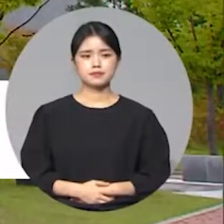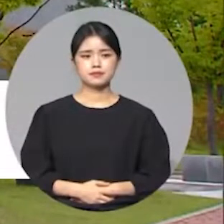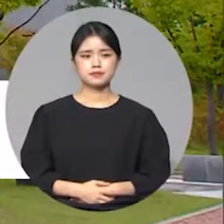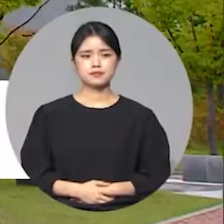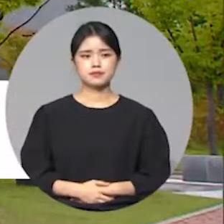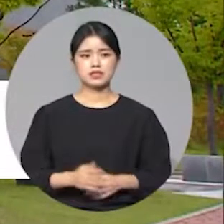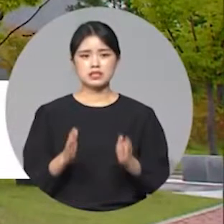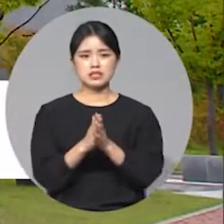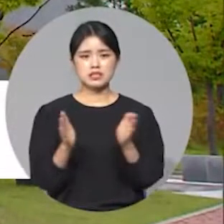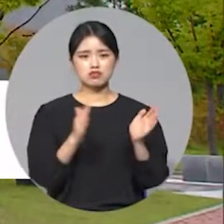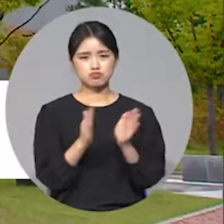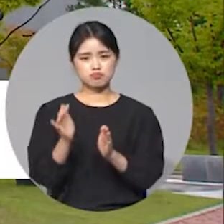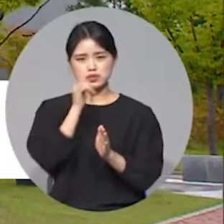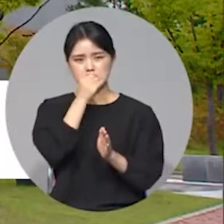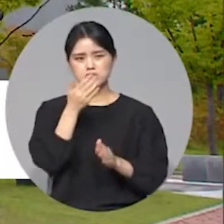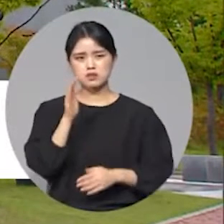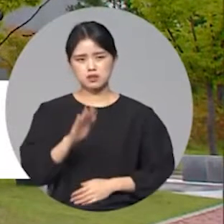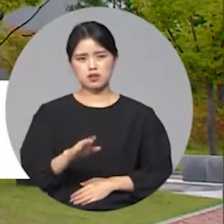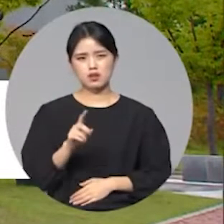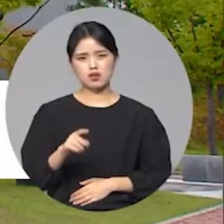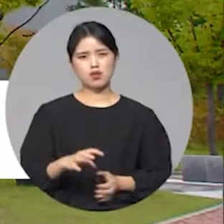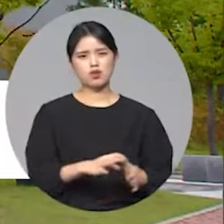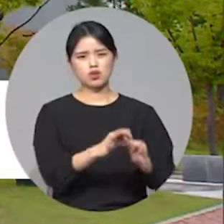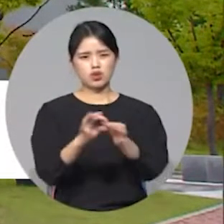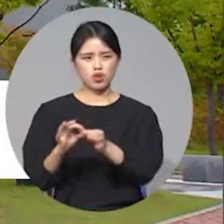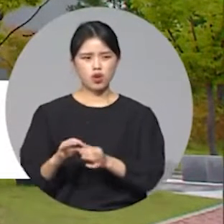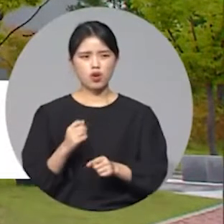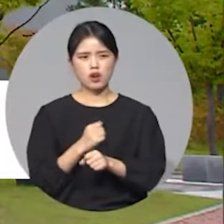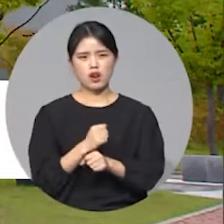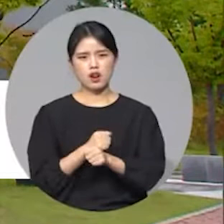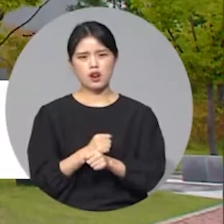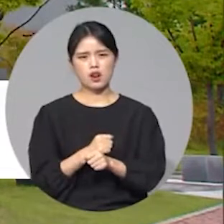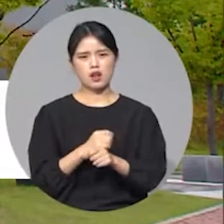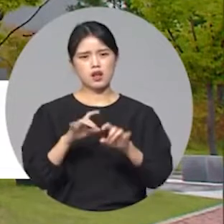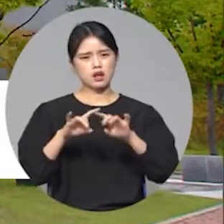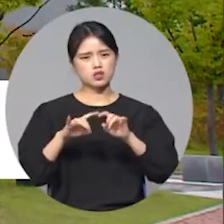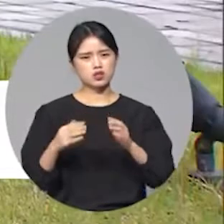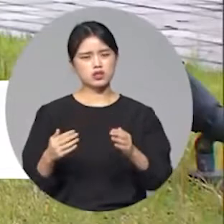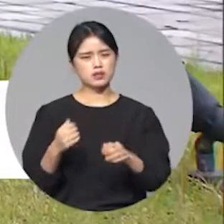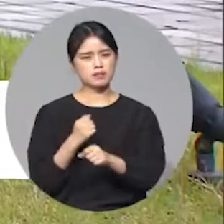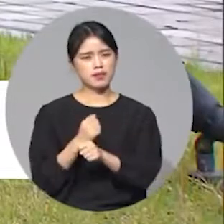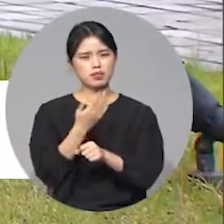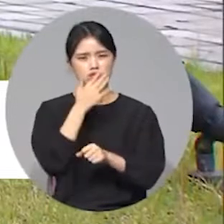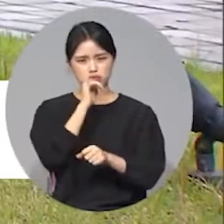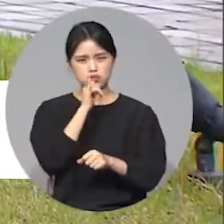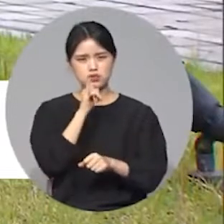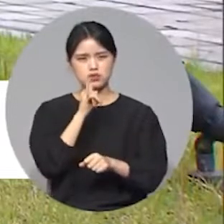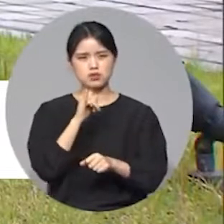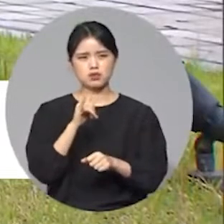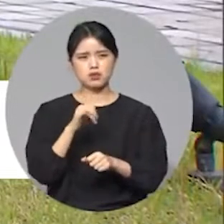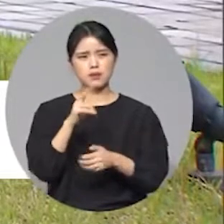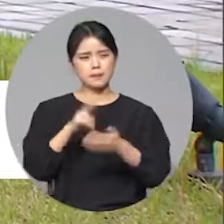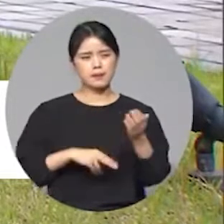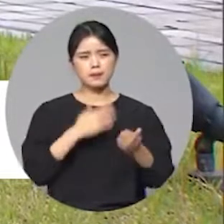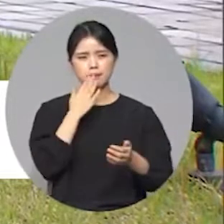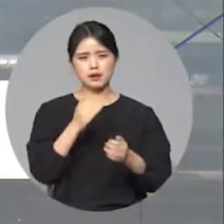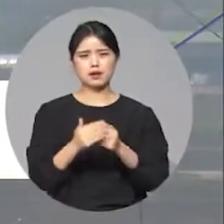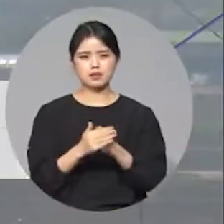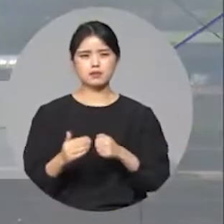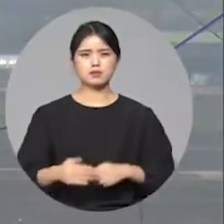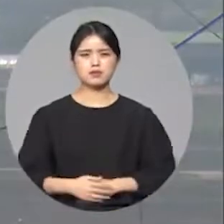지금 해놨는데요. 거기에 연결이 돼야 전력을 생산한다 하더라도 판매를 할 수 있기